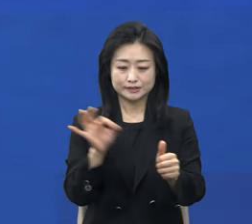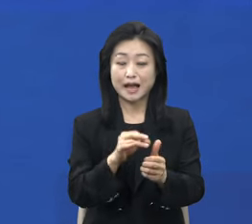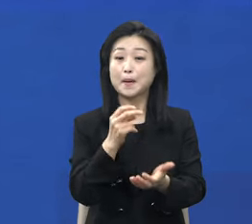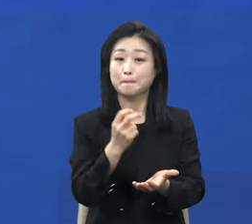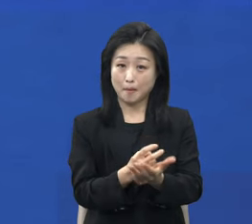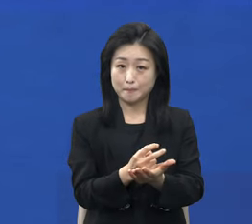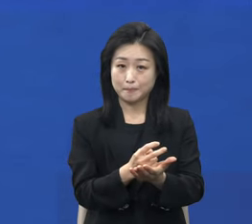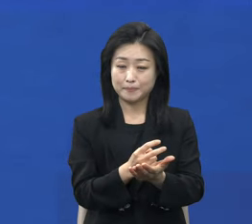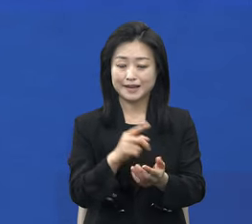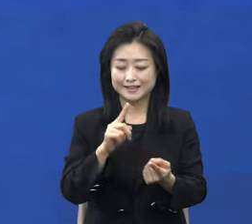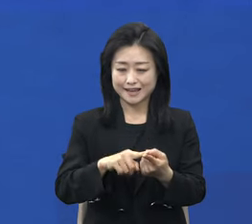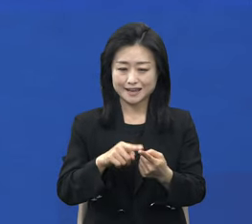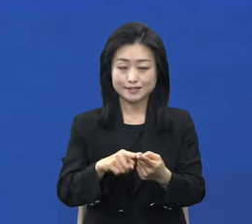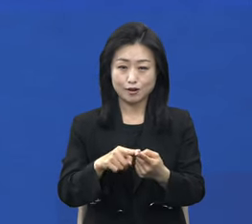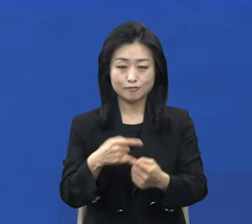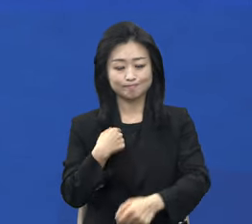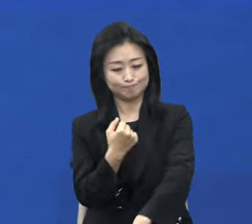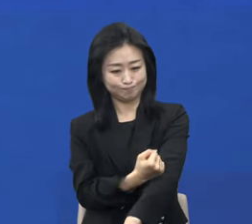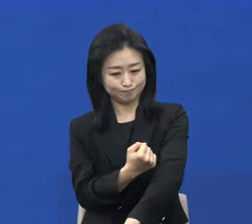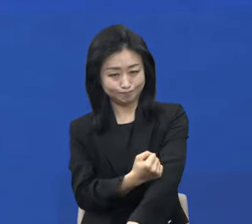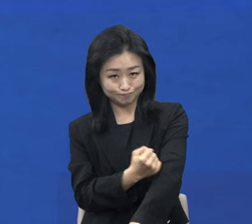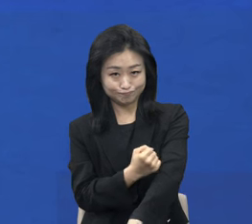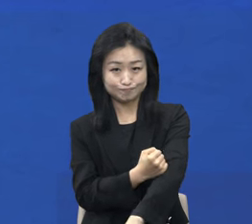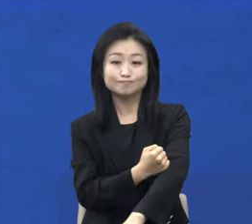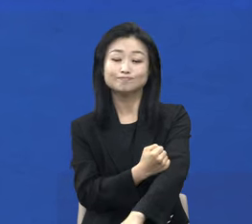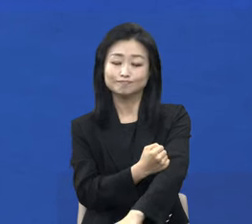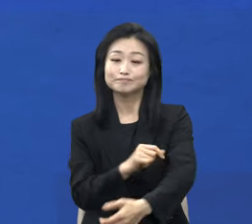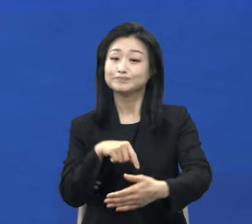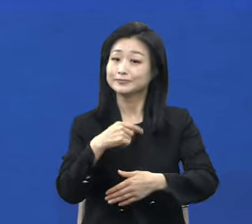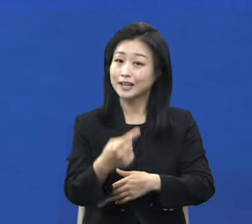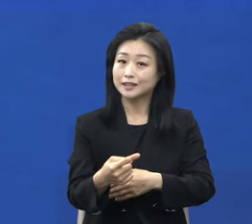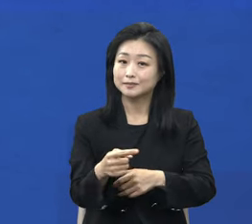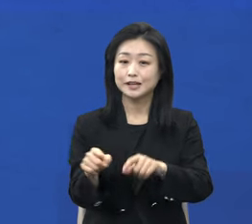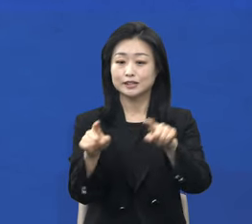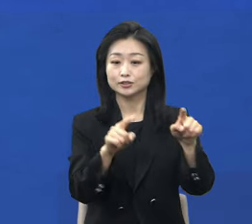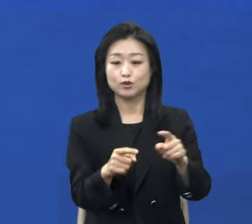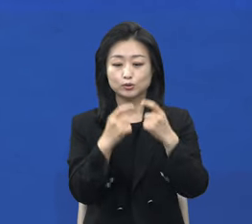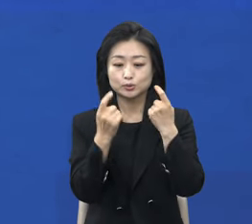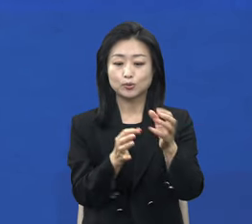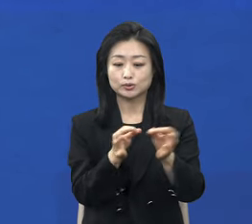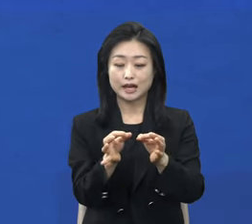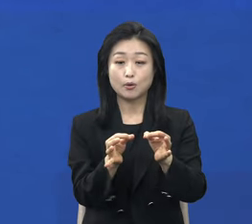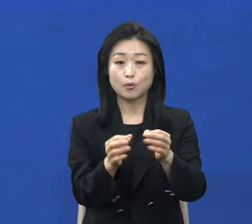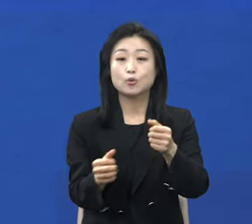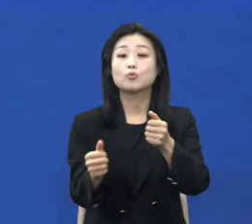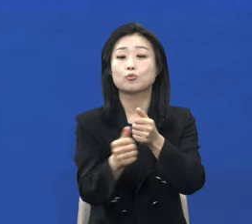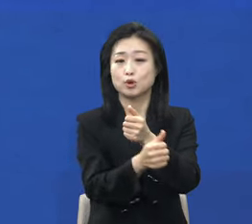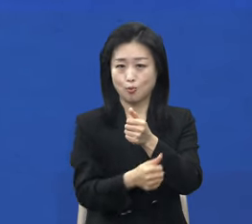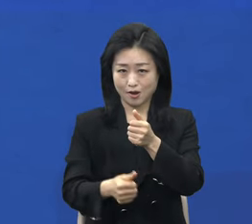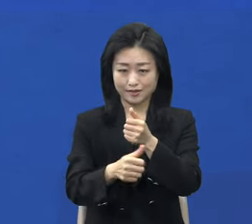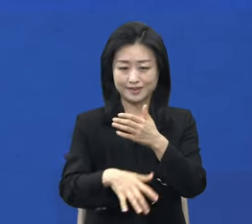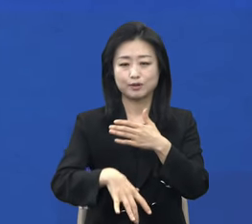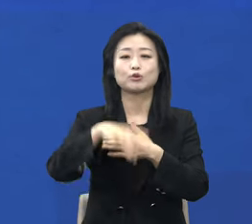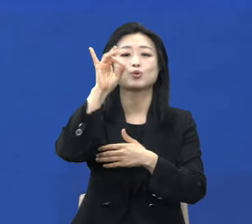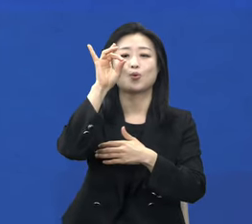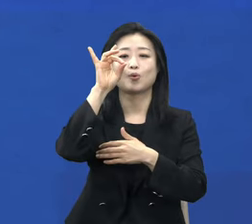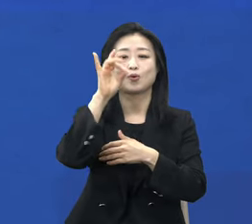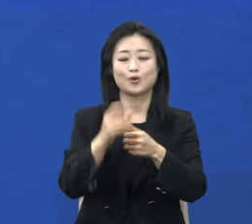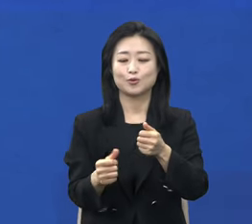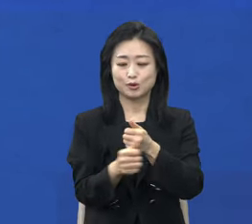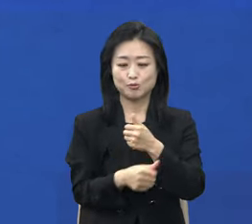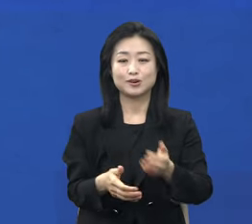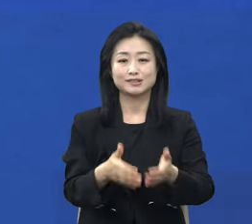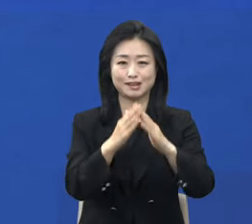성과가 있습니다. 그러한 성과들을 이어받아서 전국 소상공인위원회라는 최초의 위원회를